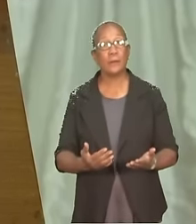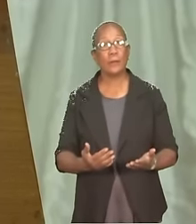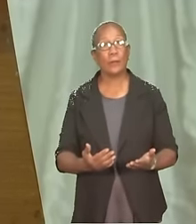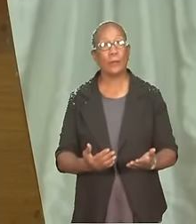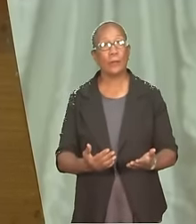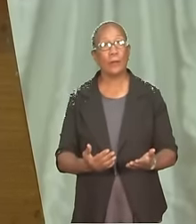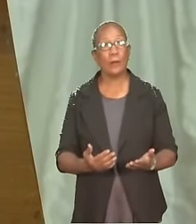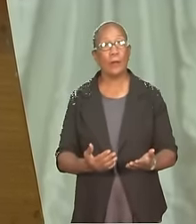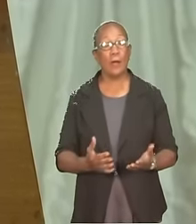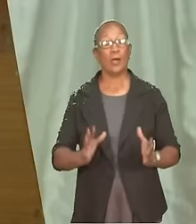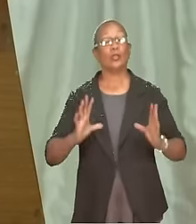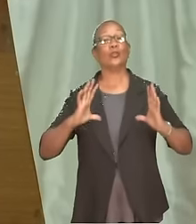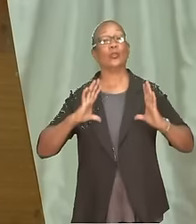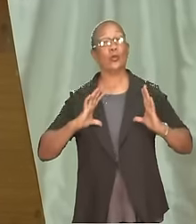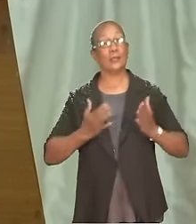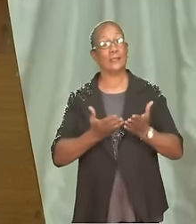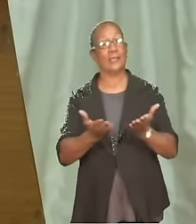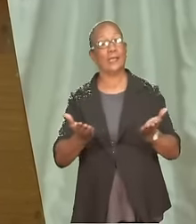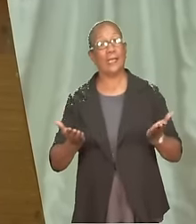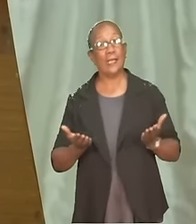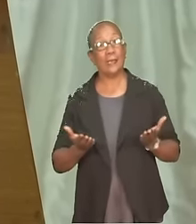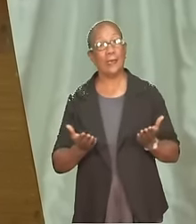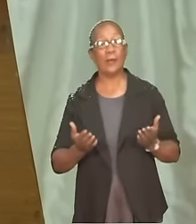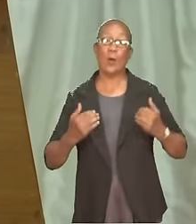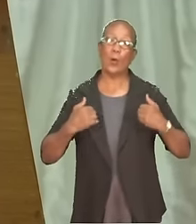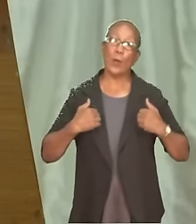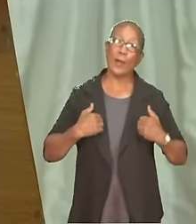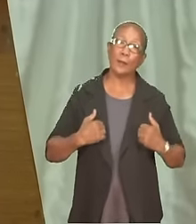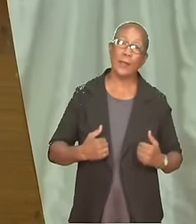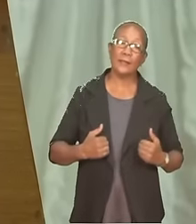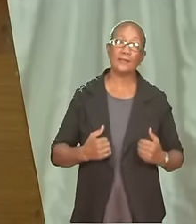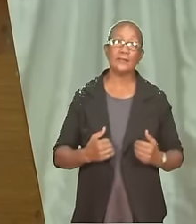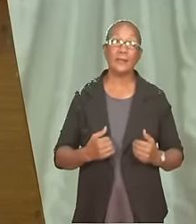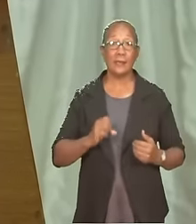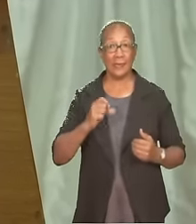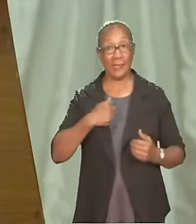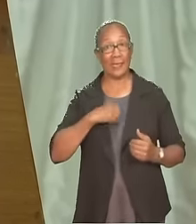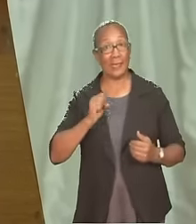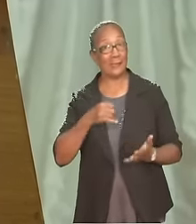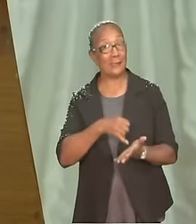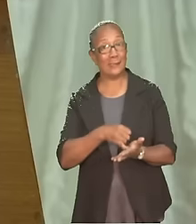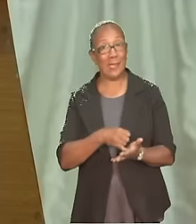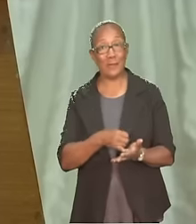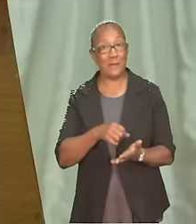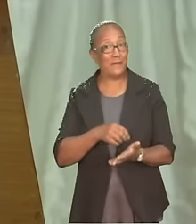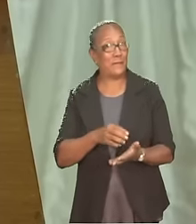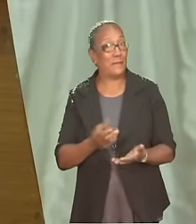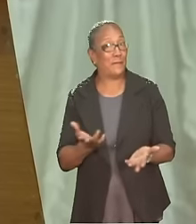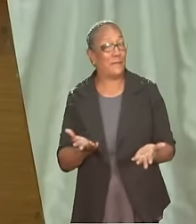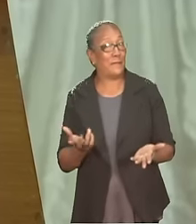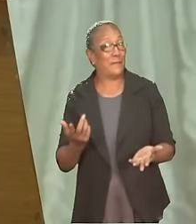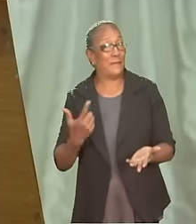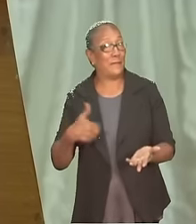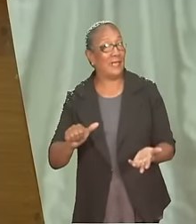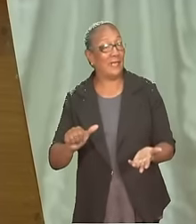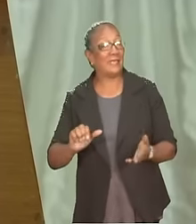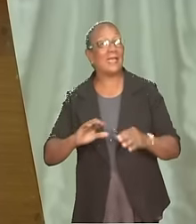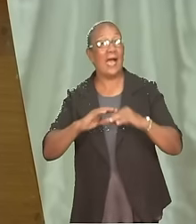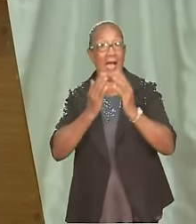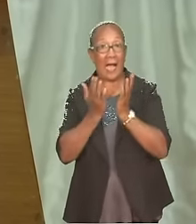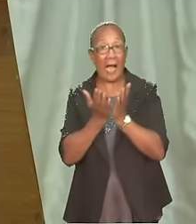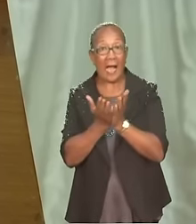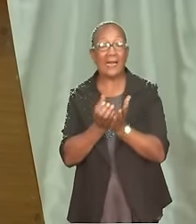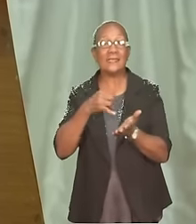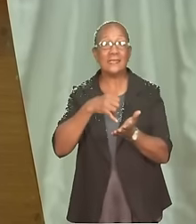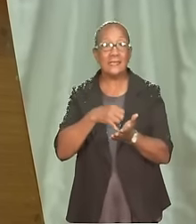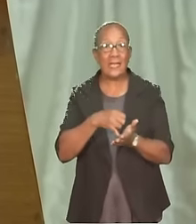weer haar trots krijgen. Waar mensen, ja, Sandy Mugosteng, Misteng, nou, Olasi. Elke stem zal tellen